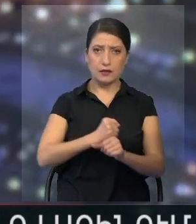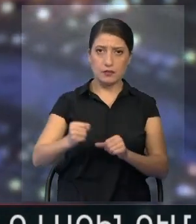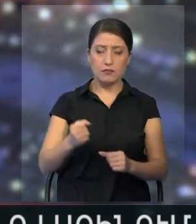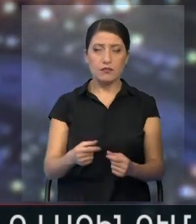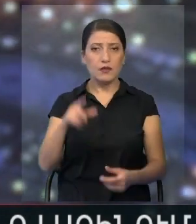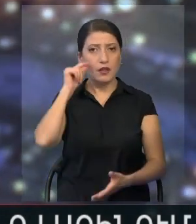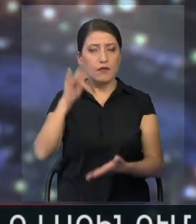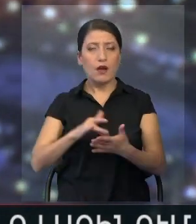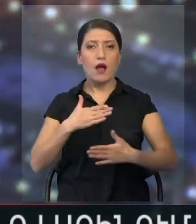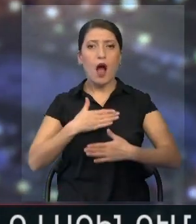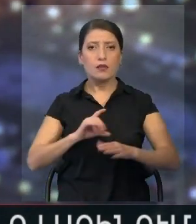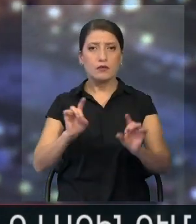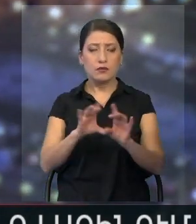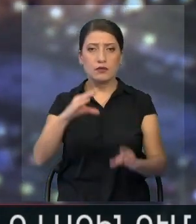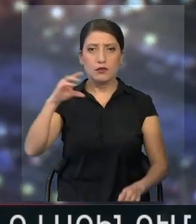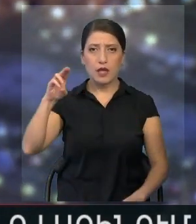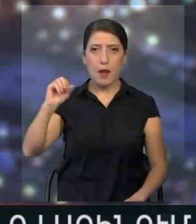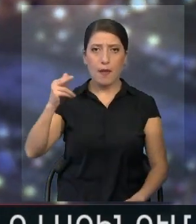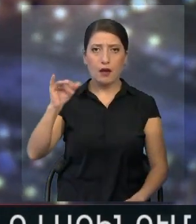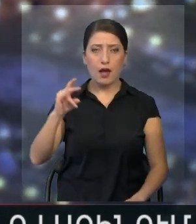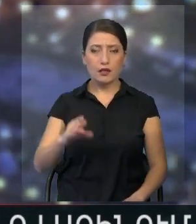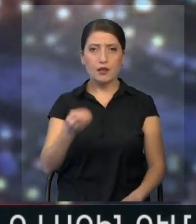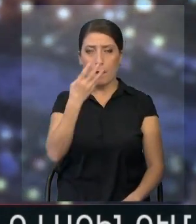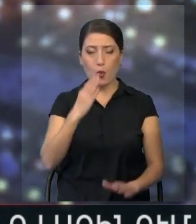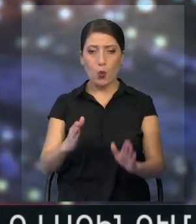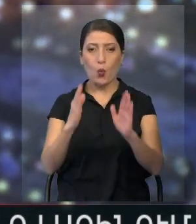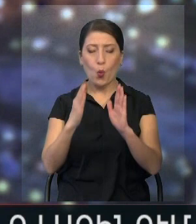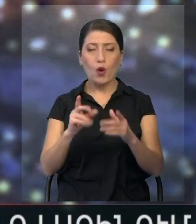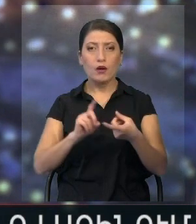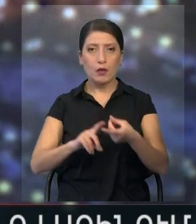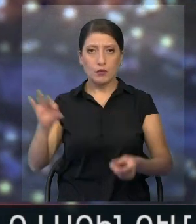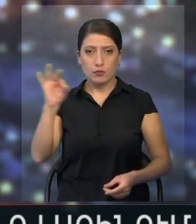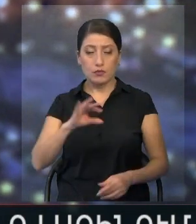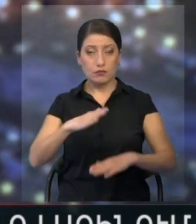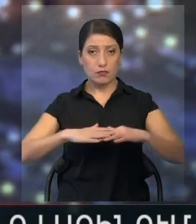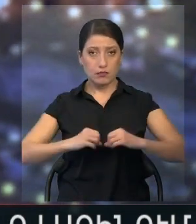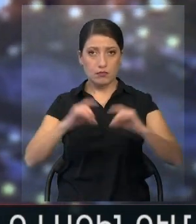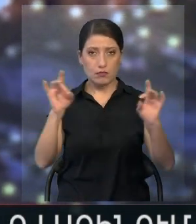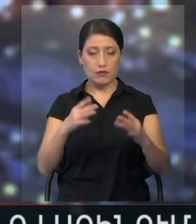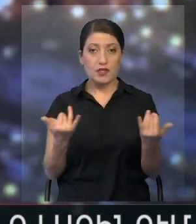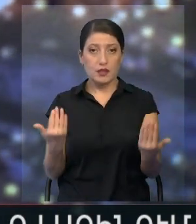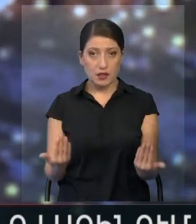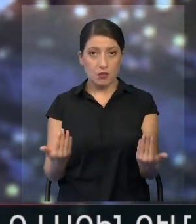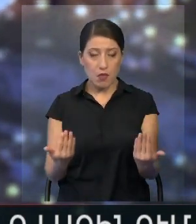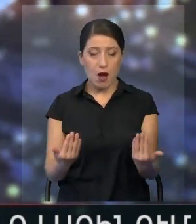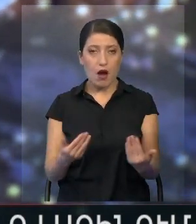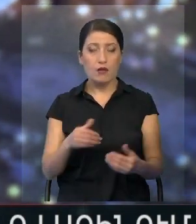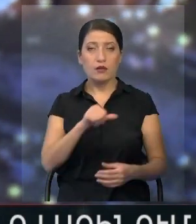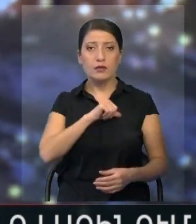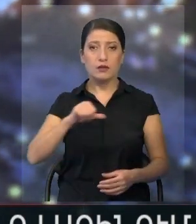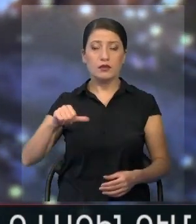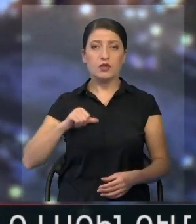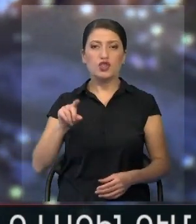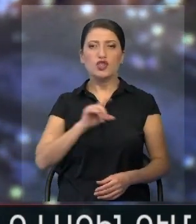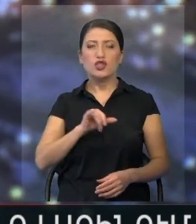Երևանը ակտիվ խոսում է Ստեփանակերտ-Բաքու ուղիղ կապի գործարկման մասին։ Փորձագետների համոզմամբ արդեն հիմա իր վրա ցանելով